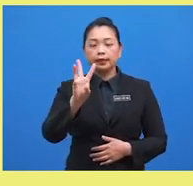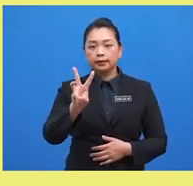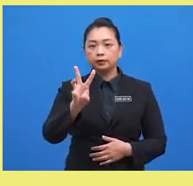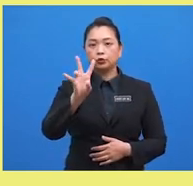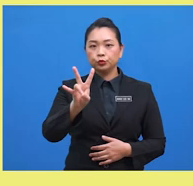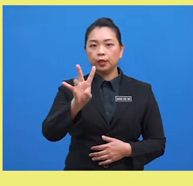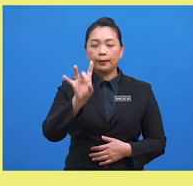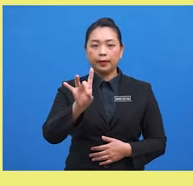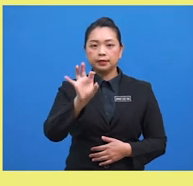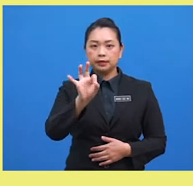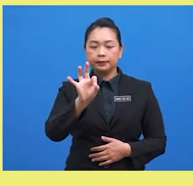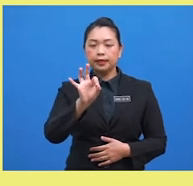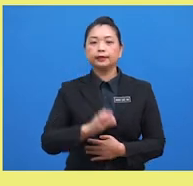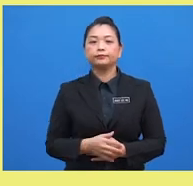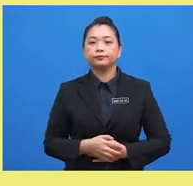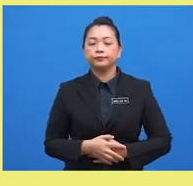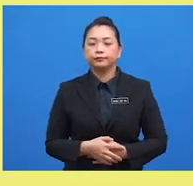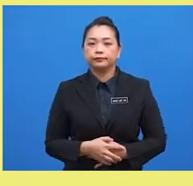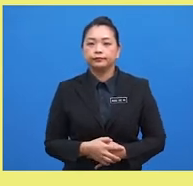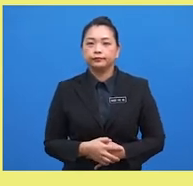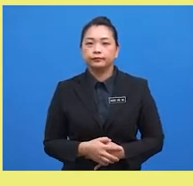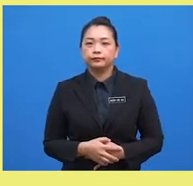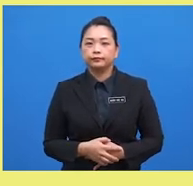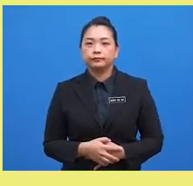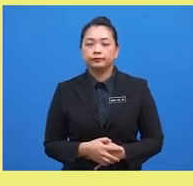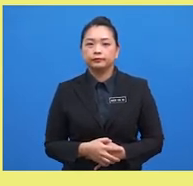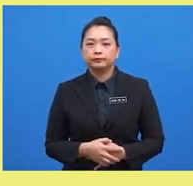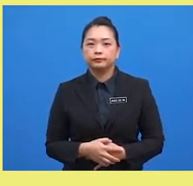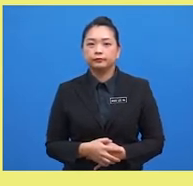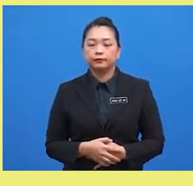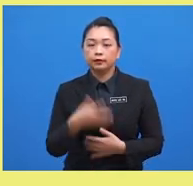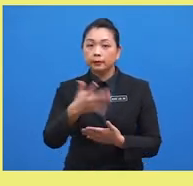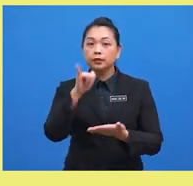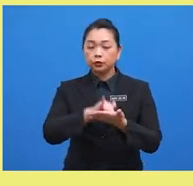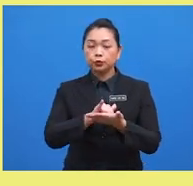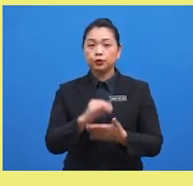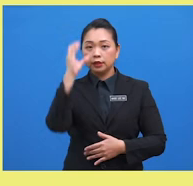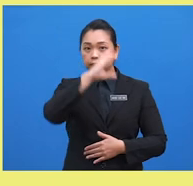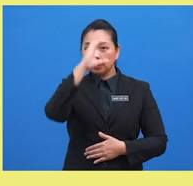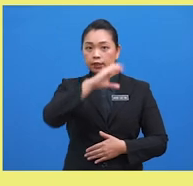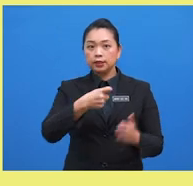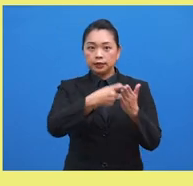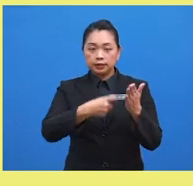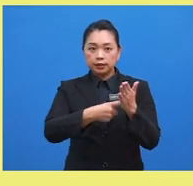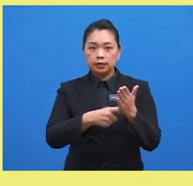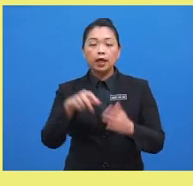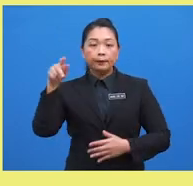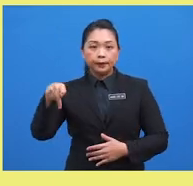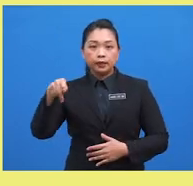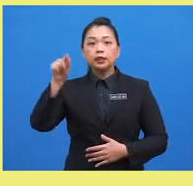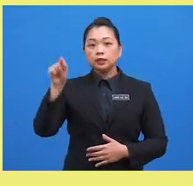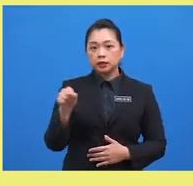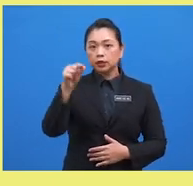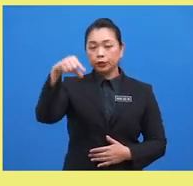6, 7, 8, 9. Seterusnya, kita mencari nilai P kesatuan